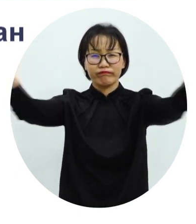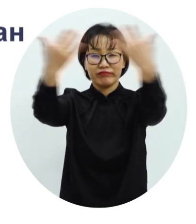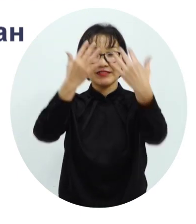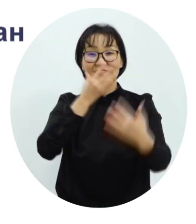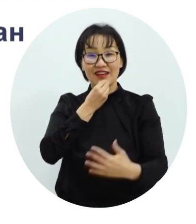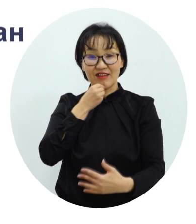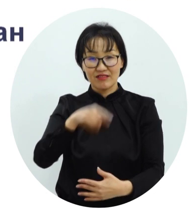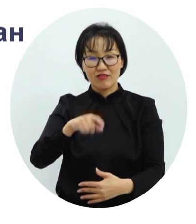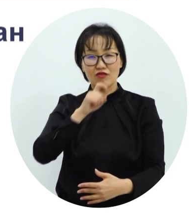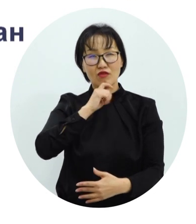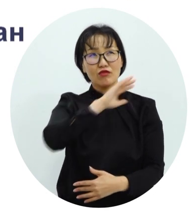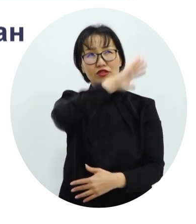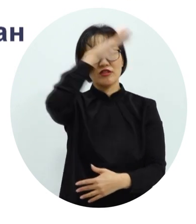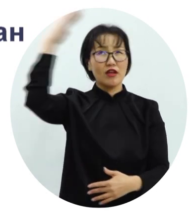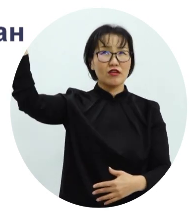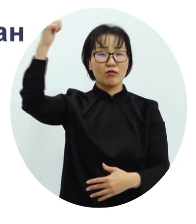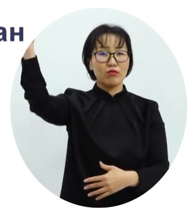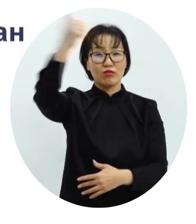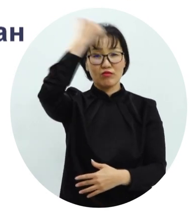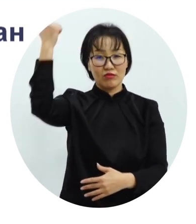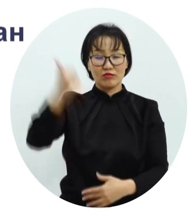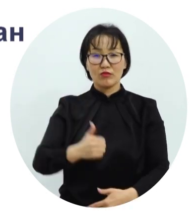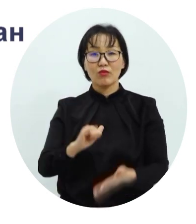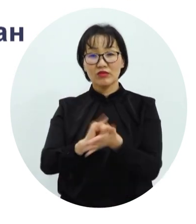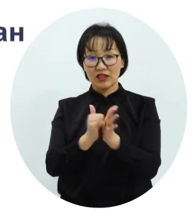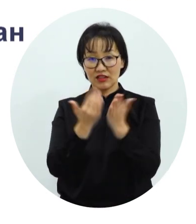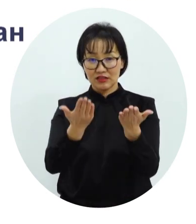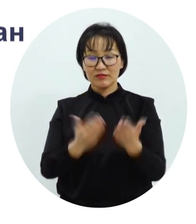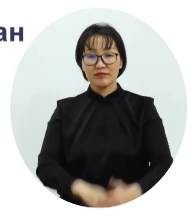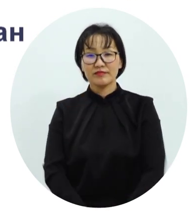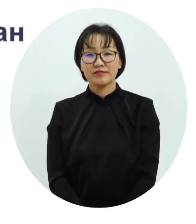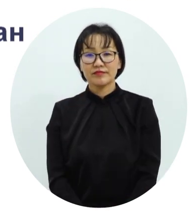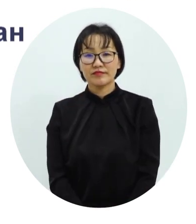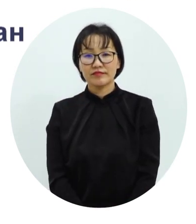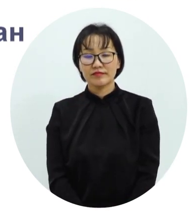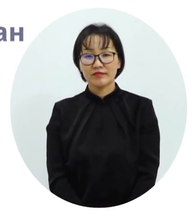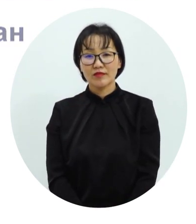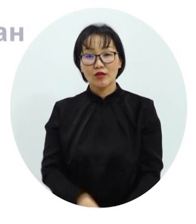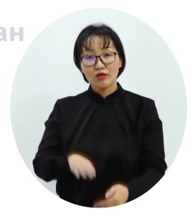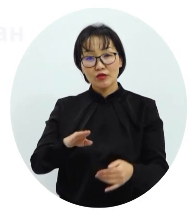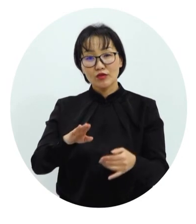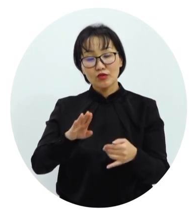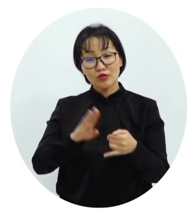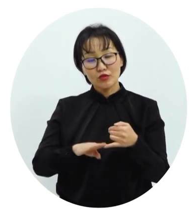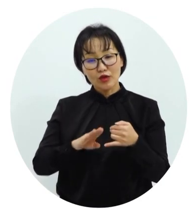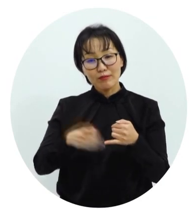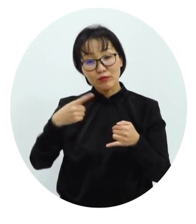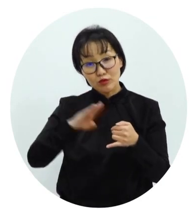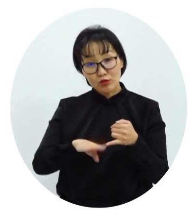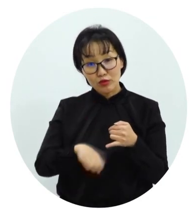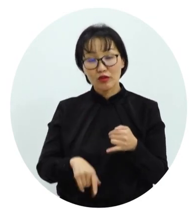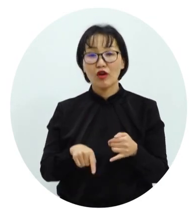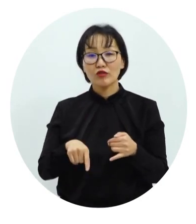За сүүлийн үйлрэл буюу намрын үйлрэлээ